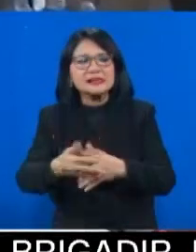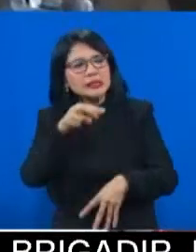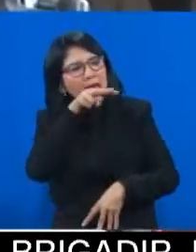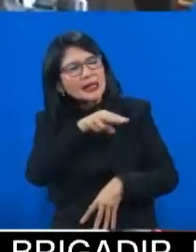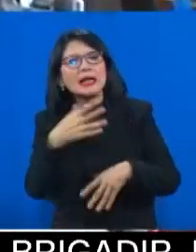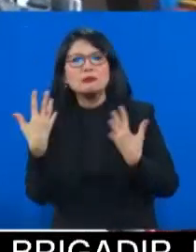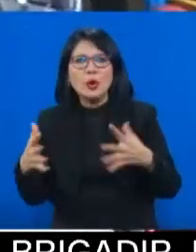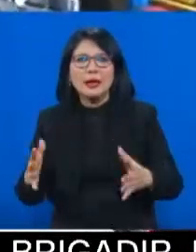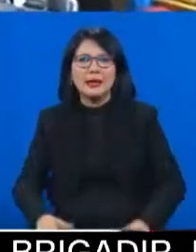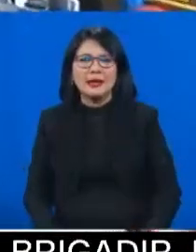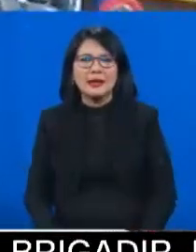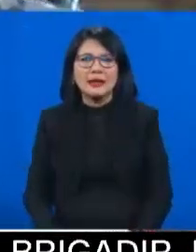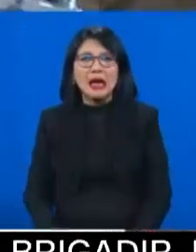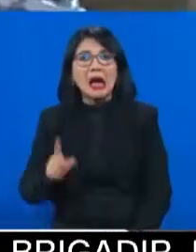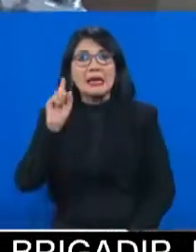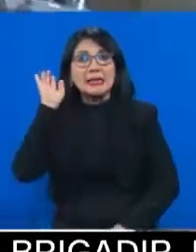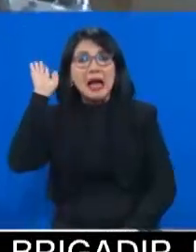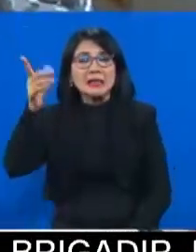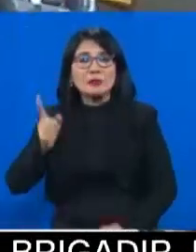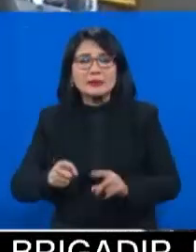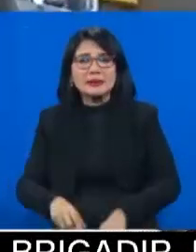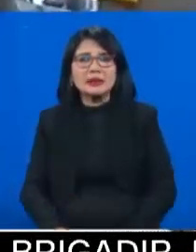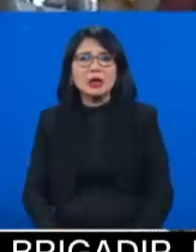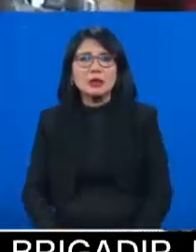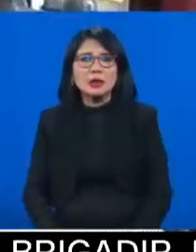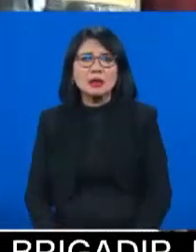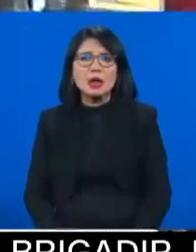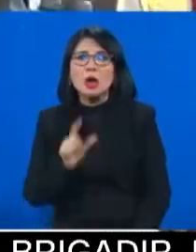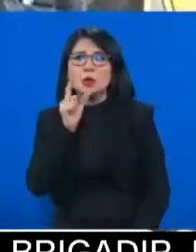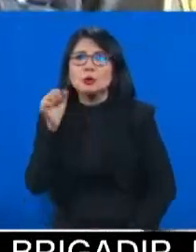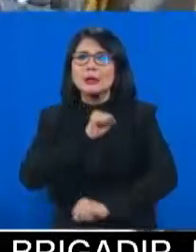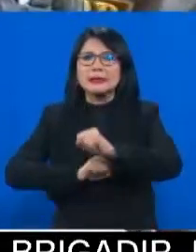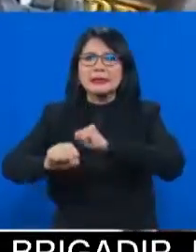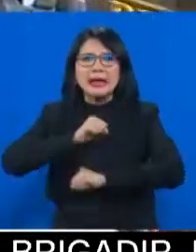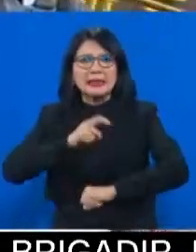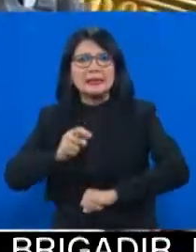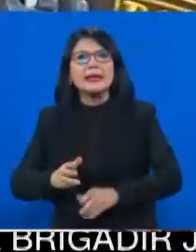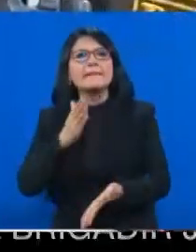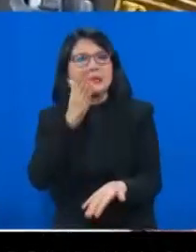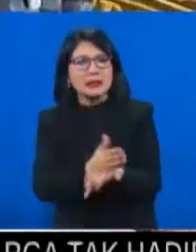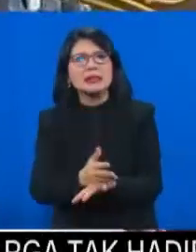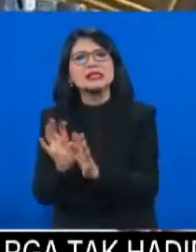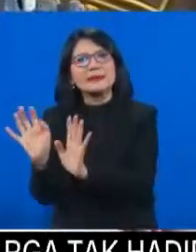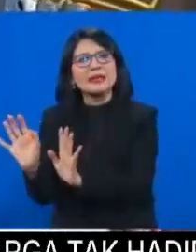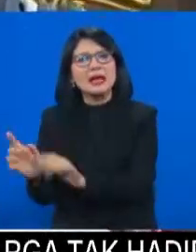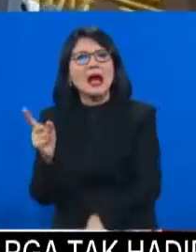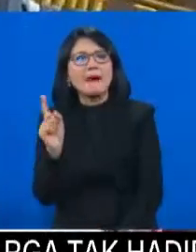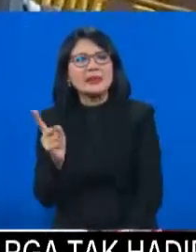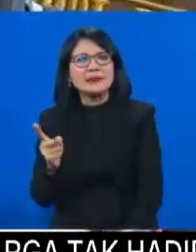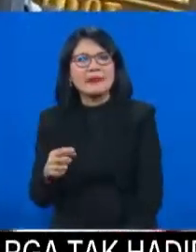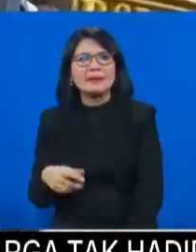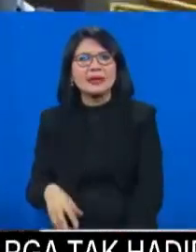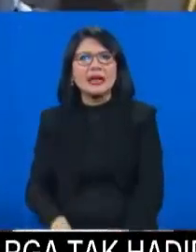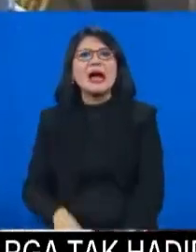Setelah kami pastikan di sini, kesimpulan pertama adalah untuk kegiatan ini dihentikan sementara. Kenapa? Kami ingin